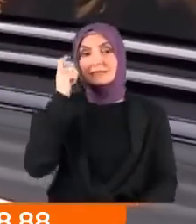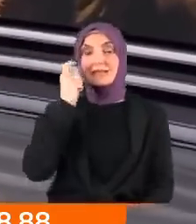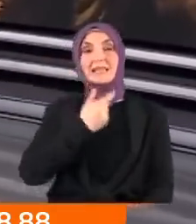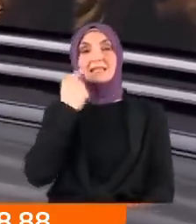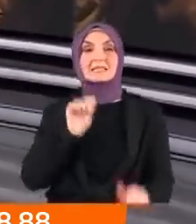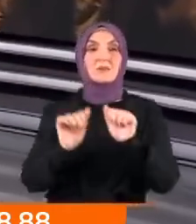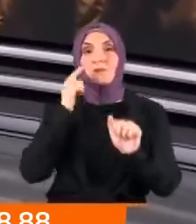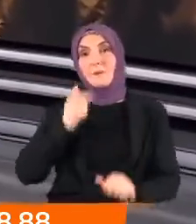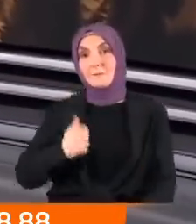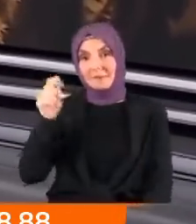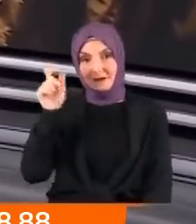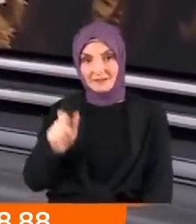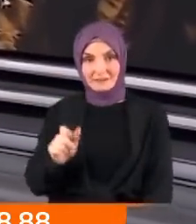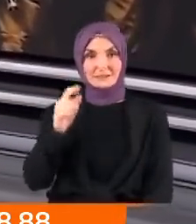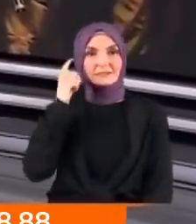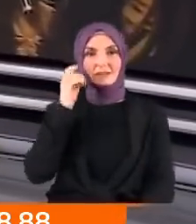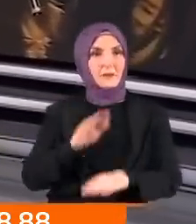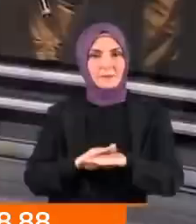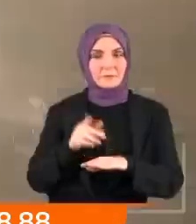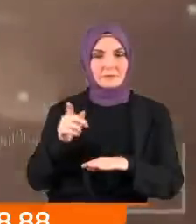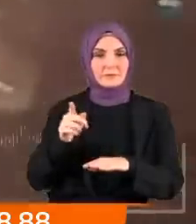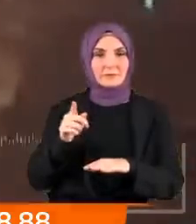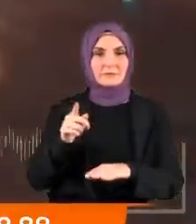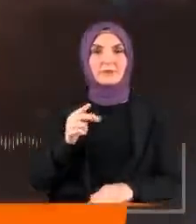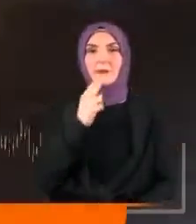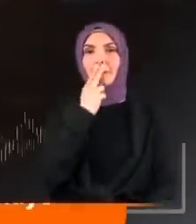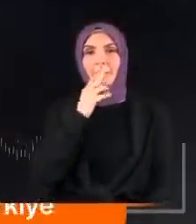tutumunu Hitler'e benzetiyor.